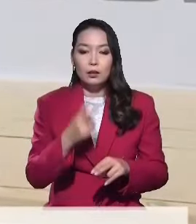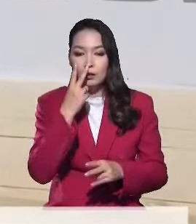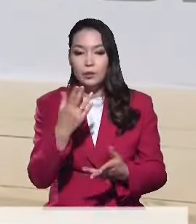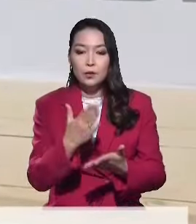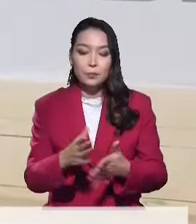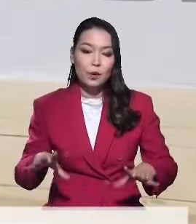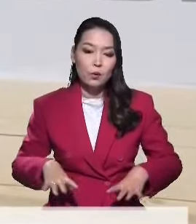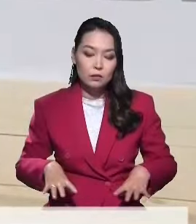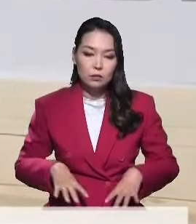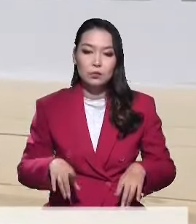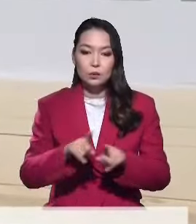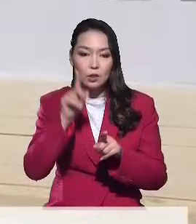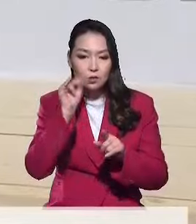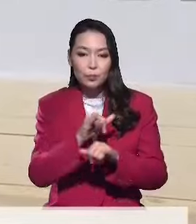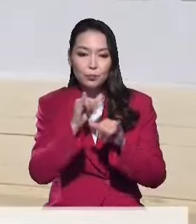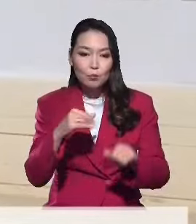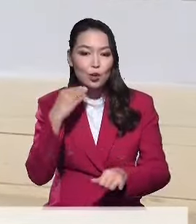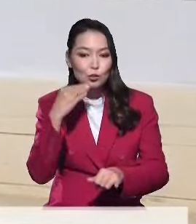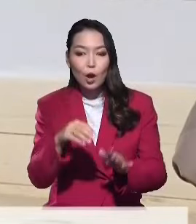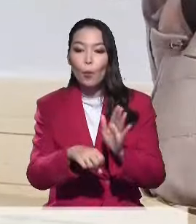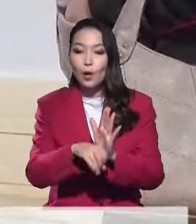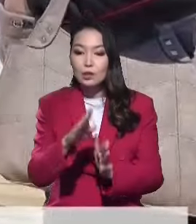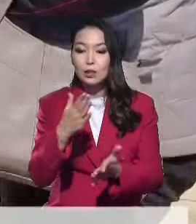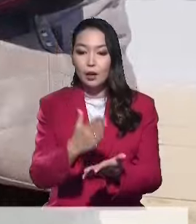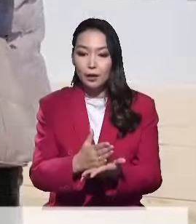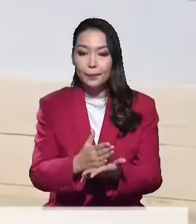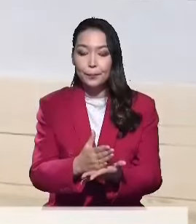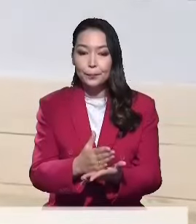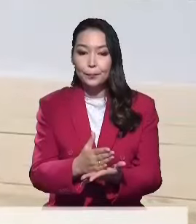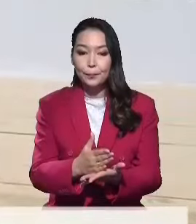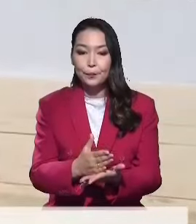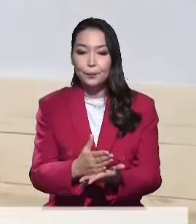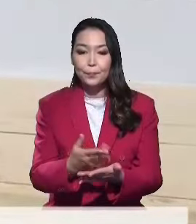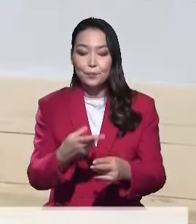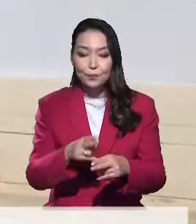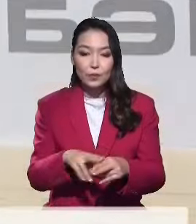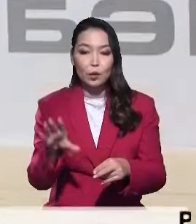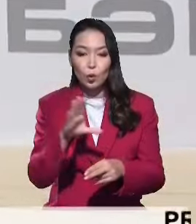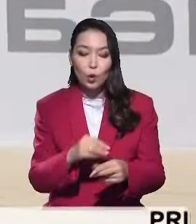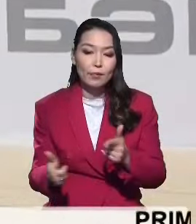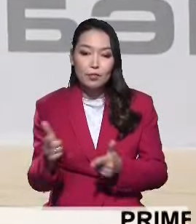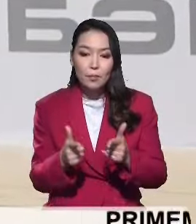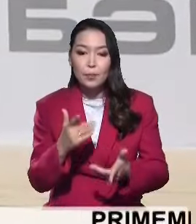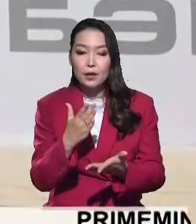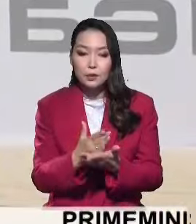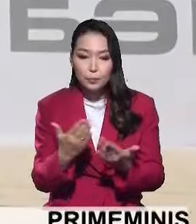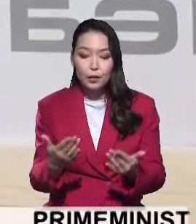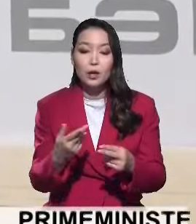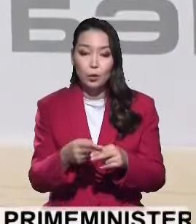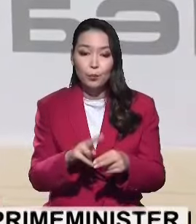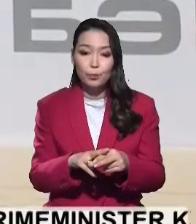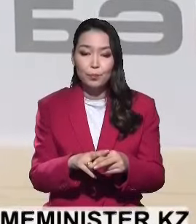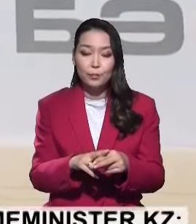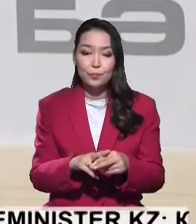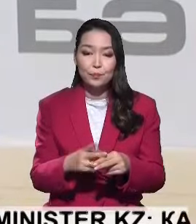аттың саны да көп, сапасы да жақсарған жігіттер қыс бойы дайындалды. Енді сол бес бәйге болады ғой биыл. Сол бес